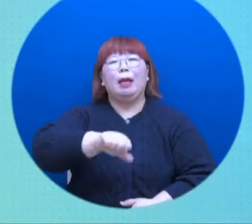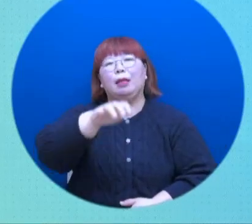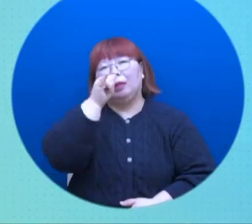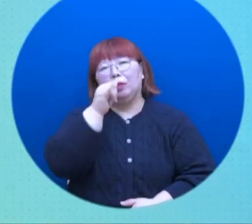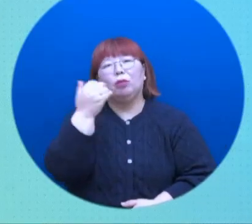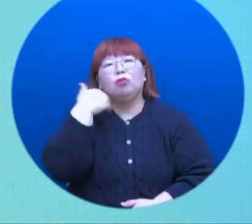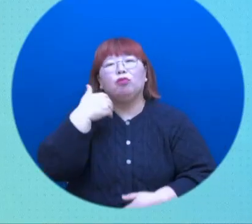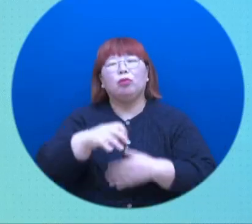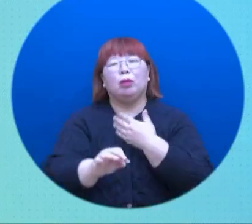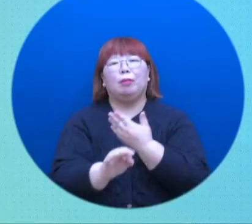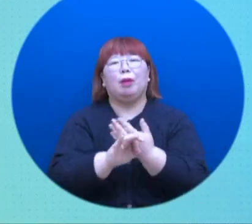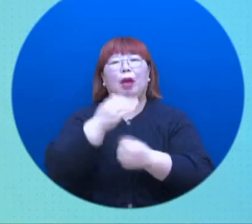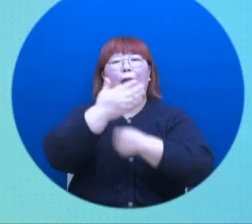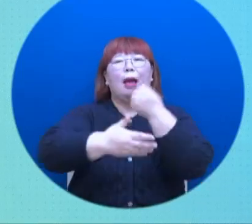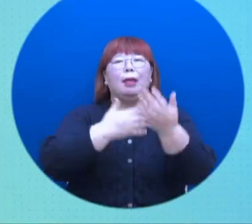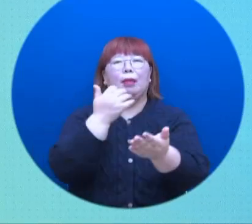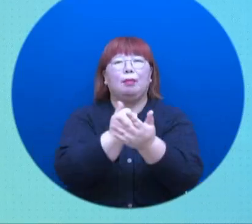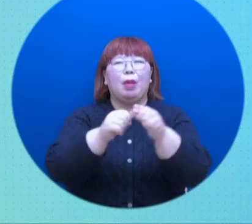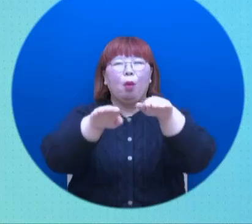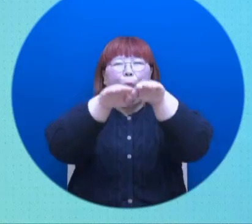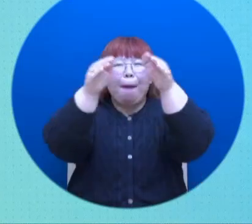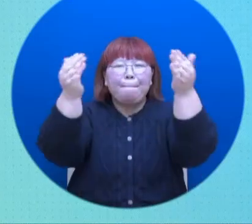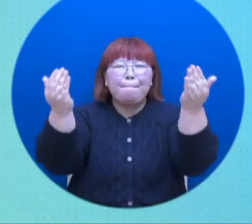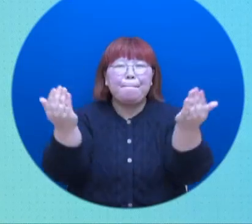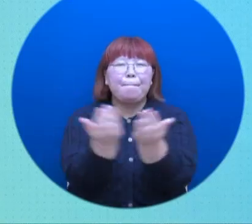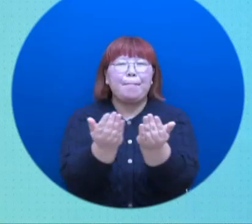하나님의 완벽한 아들.